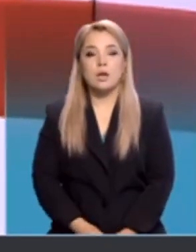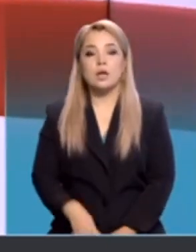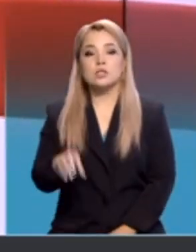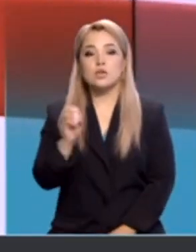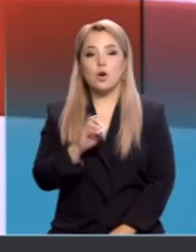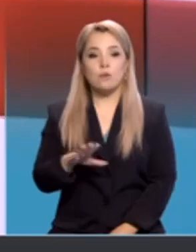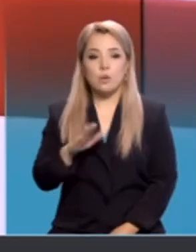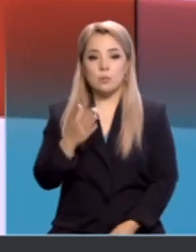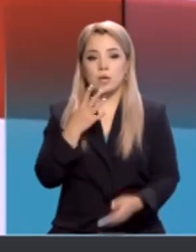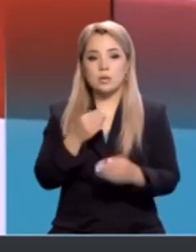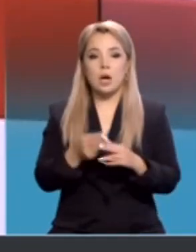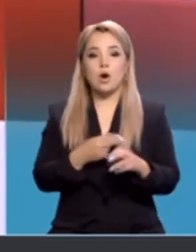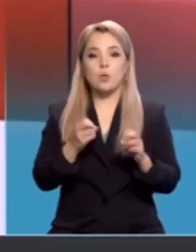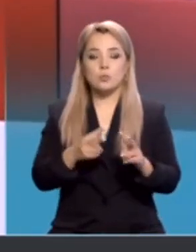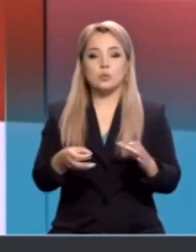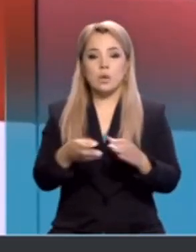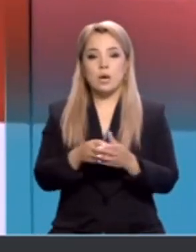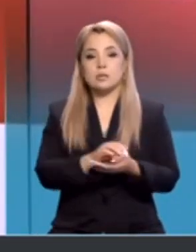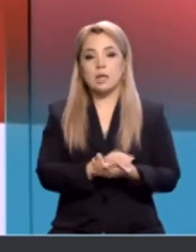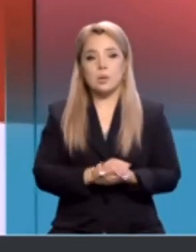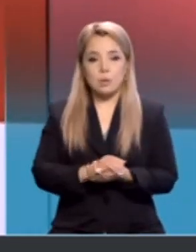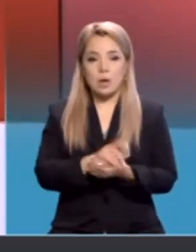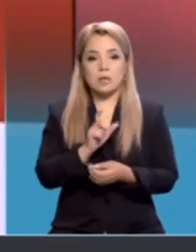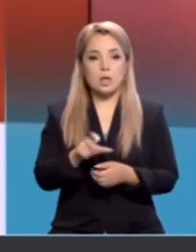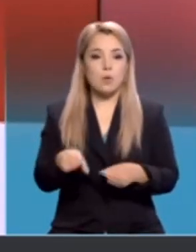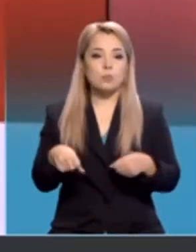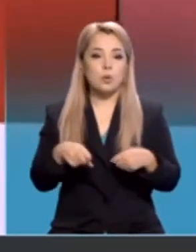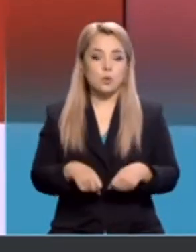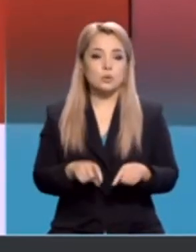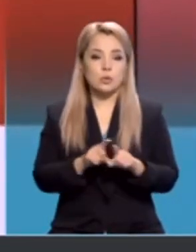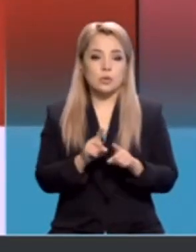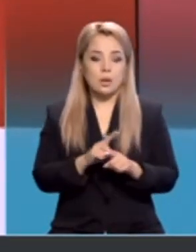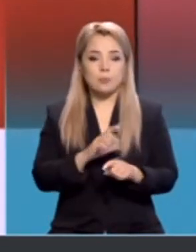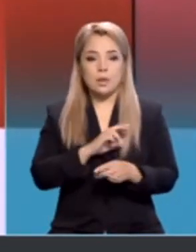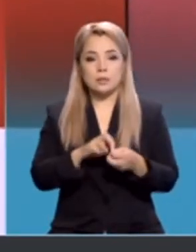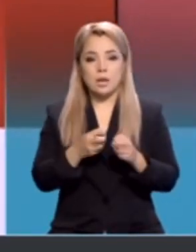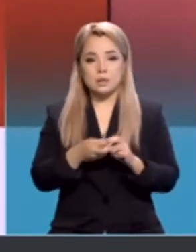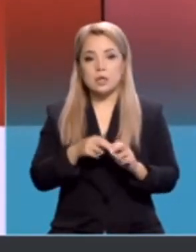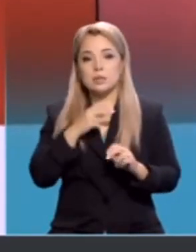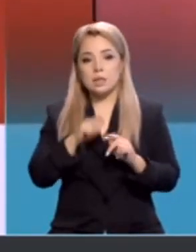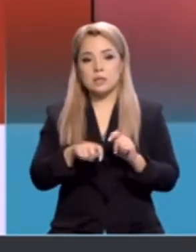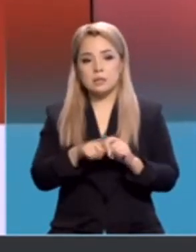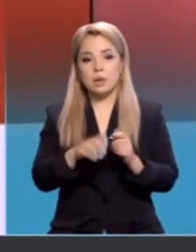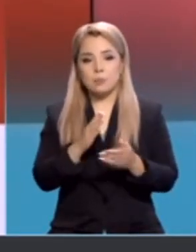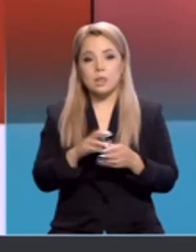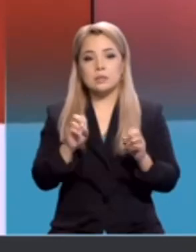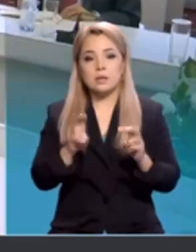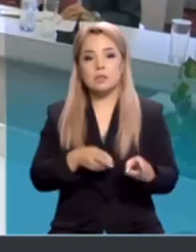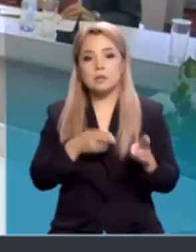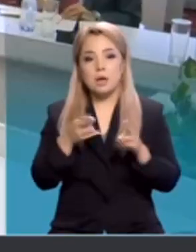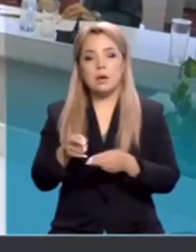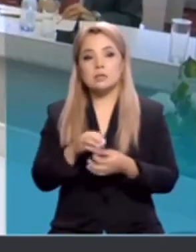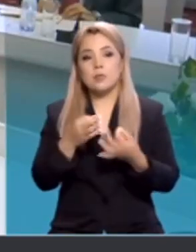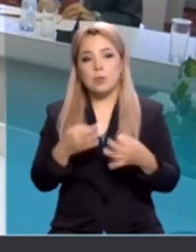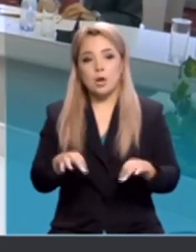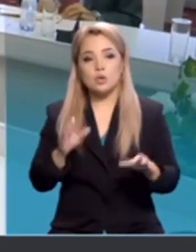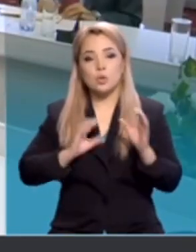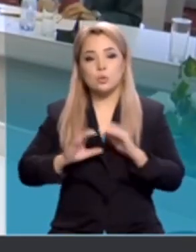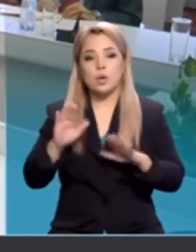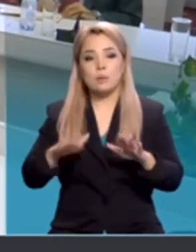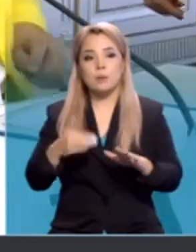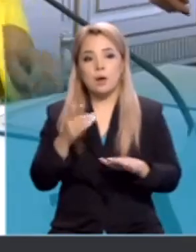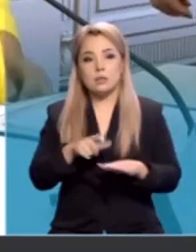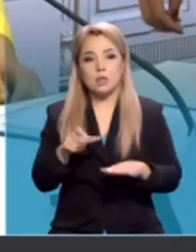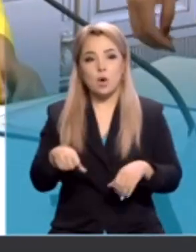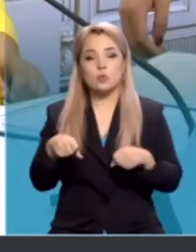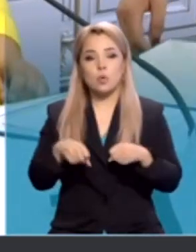Еуропалық қауіпсіздік және ынтымақтастық ұйымы Қазақстанда адам құқықтары мәселелерін жетілдіруге қолдау танытпақ. Бүгін елге арнайы келген демократиялық институттар және